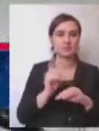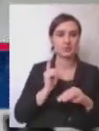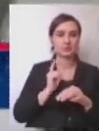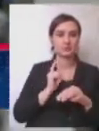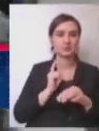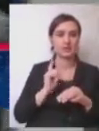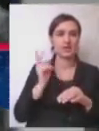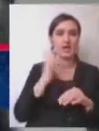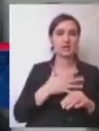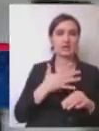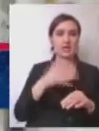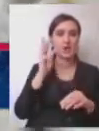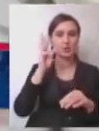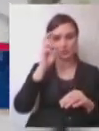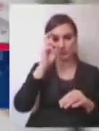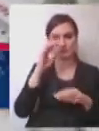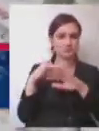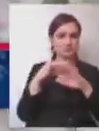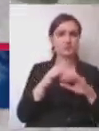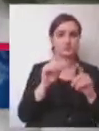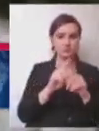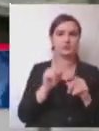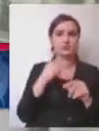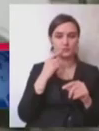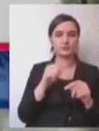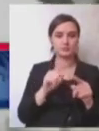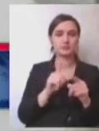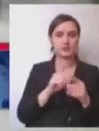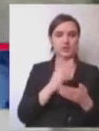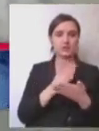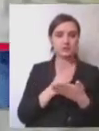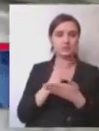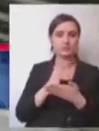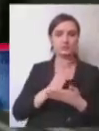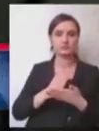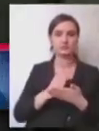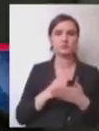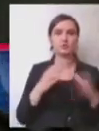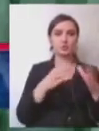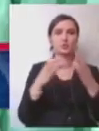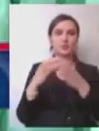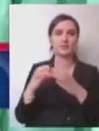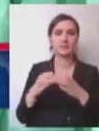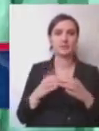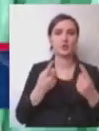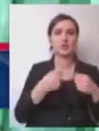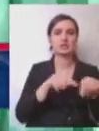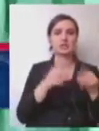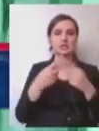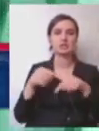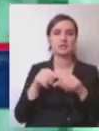მხრივ კანადის ხელისუფლებისგან და მეორის მხრივ, როგორც ის ამბობს, არსებობს გარკვეული ჯგუფები და ორგანიზაციები, რომლებმაც